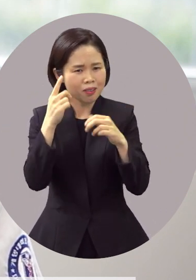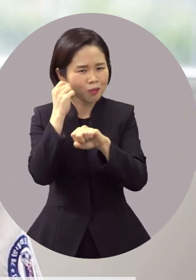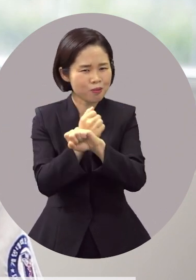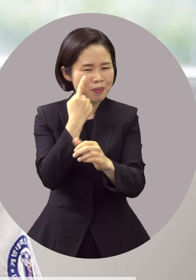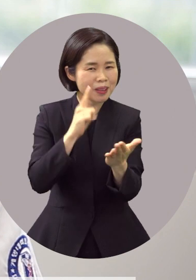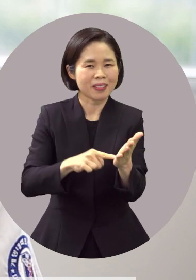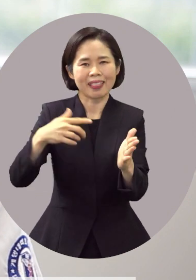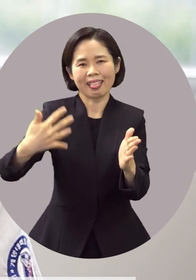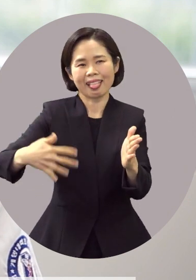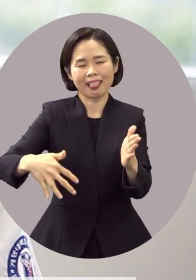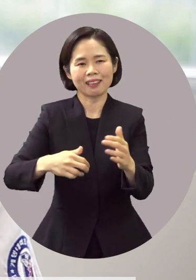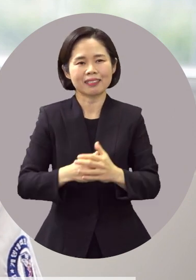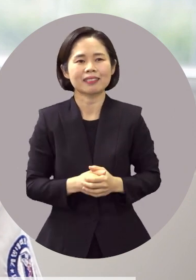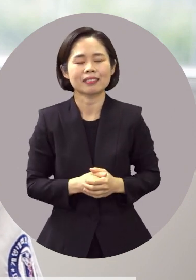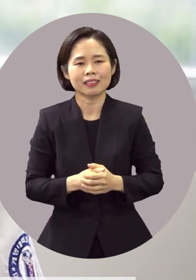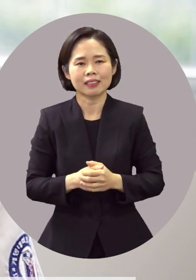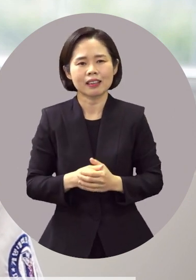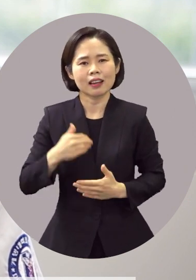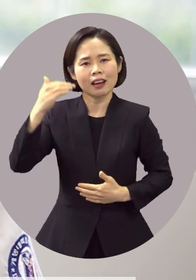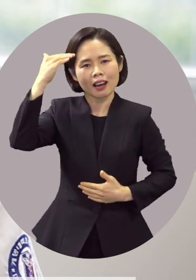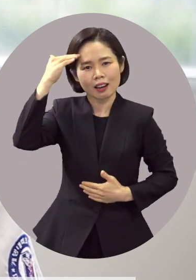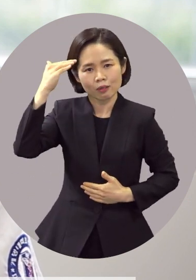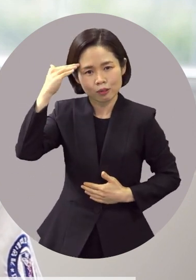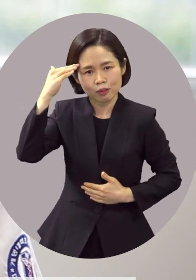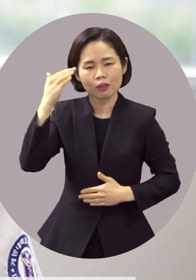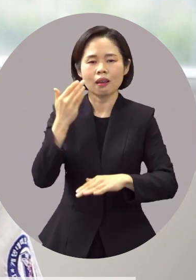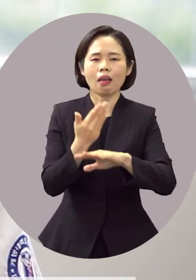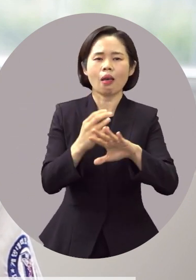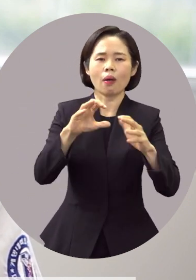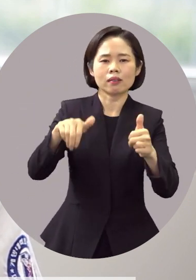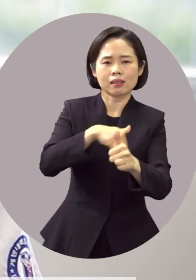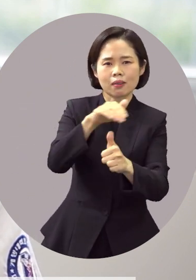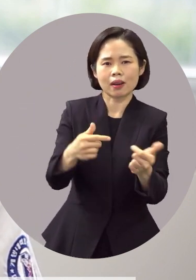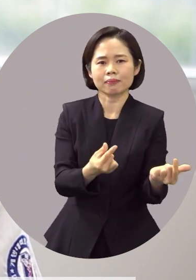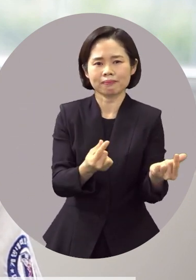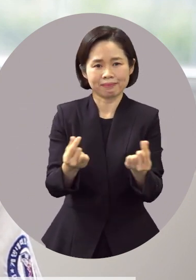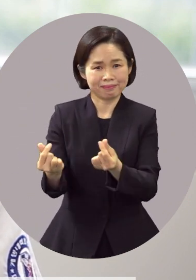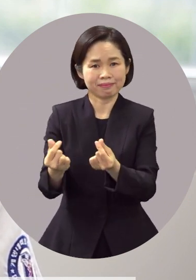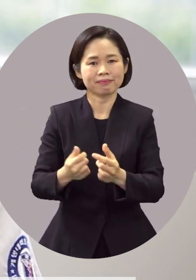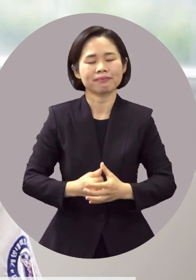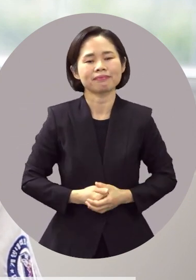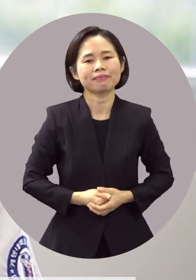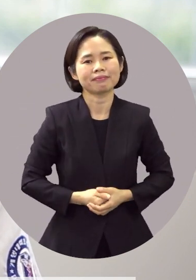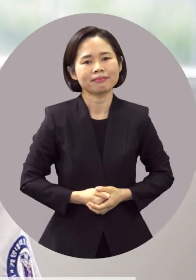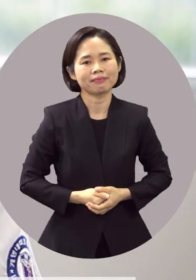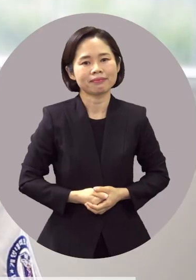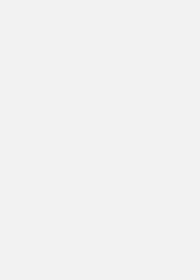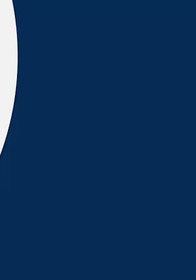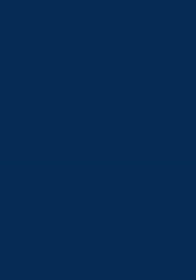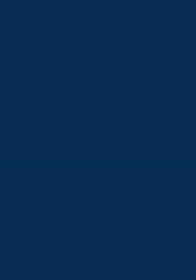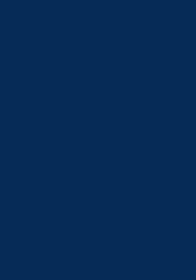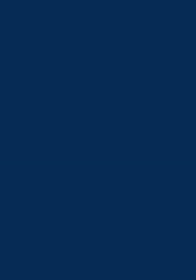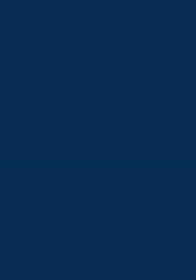대해서는 아직 보고되진 않았습니다. 국내의 보고가 크게 다르지 않다는 의미로 받아들여야겠습니다.